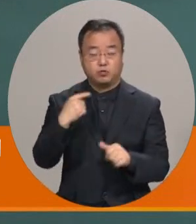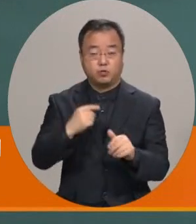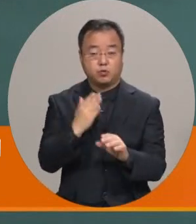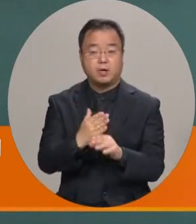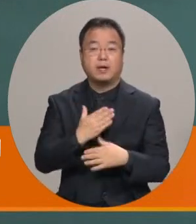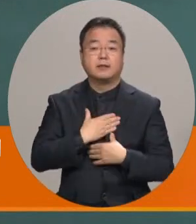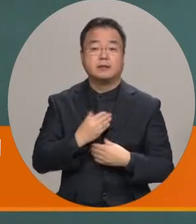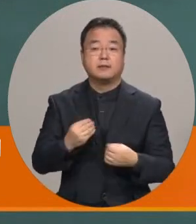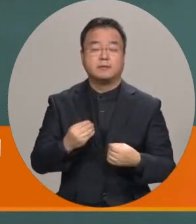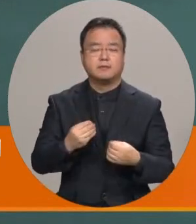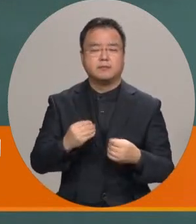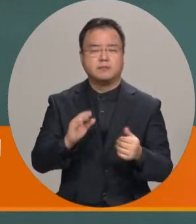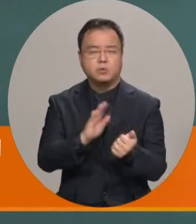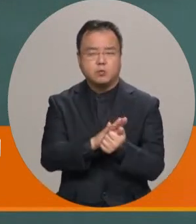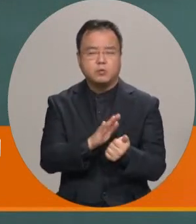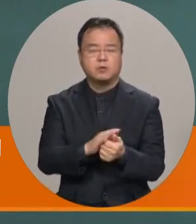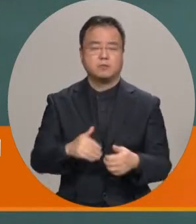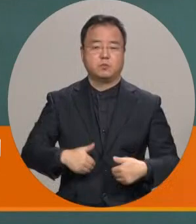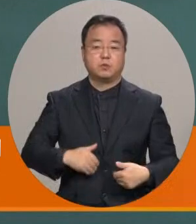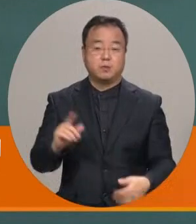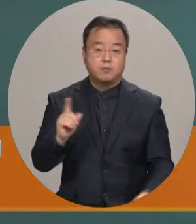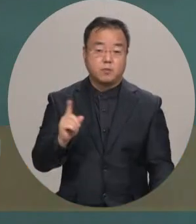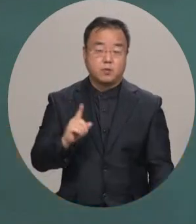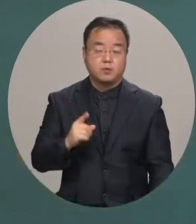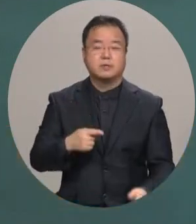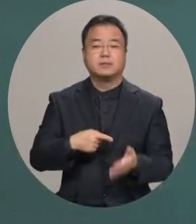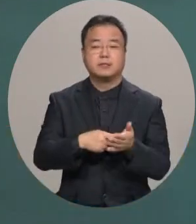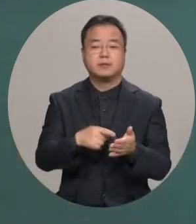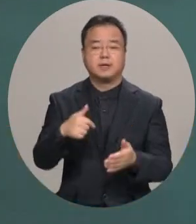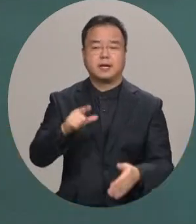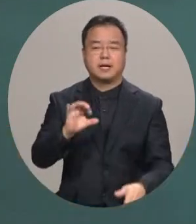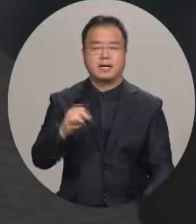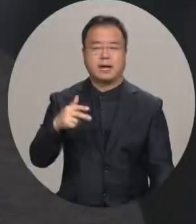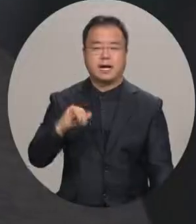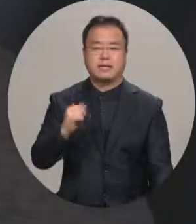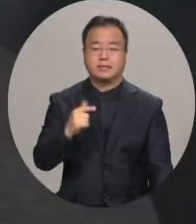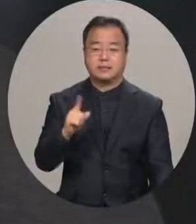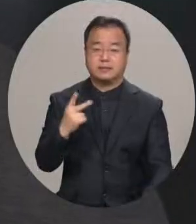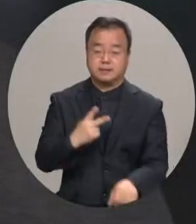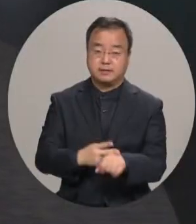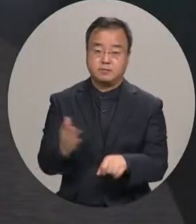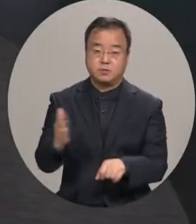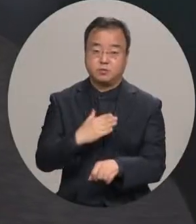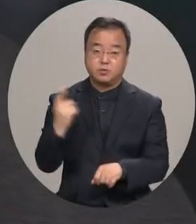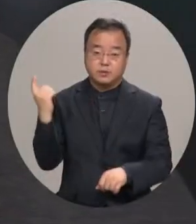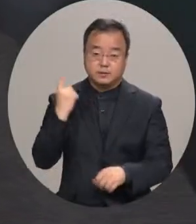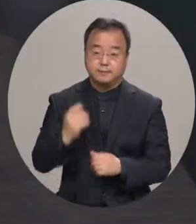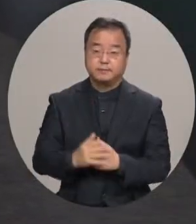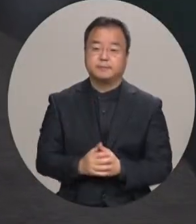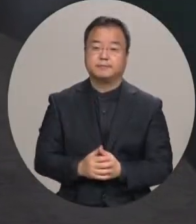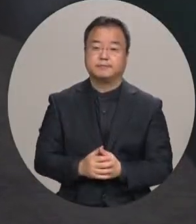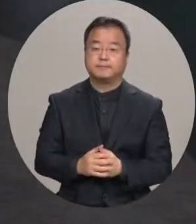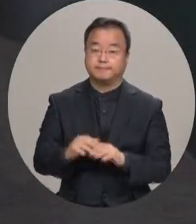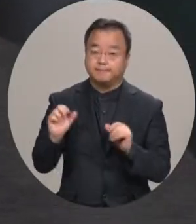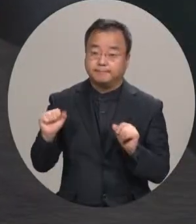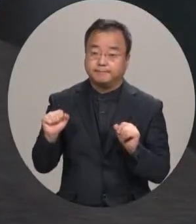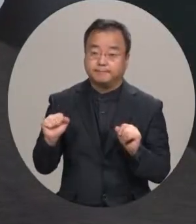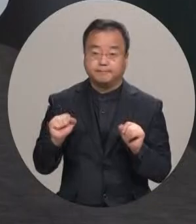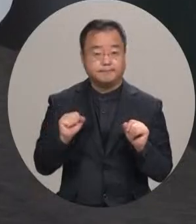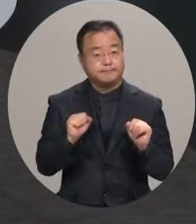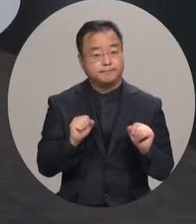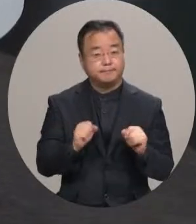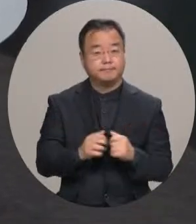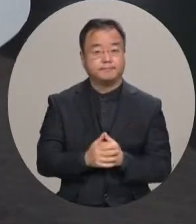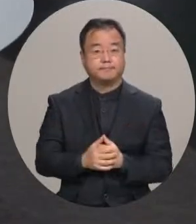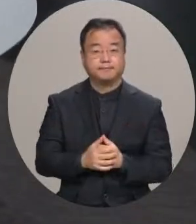구체적으로 제안했는데 이 저자 강진아 선생님에게 직접 들어봅니다. 선생님 어서 오세요. 안녕하세요. 예, 먼저 시청자들께